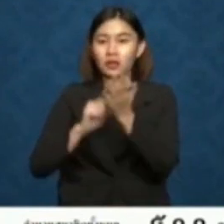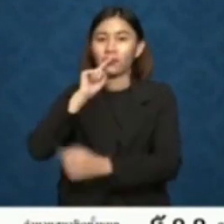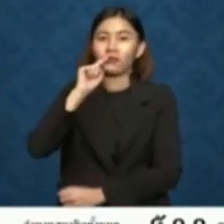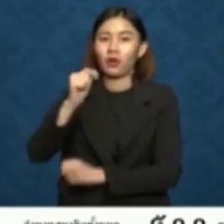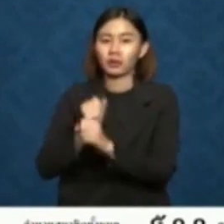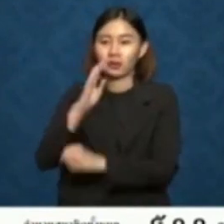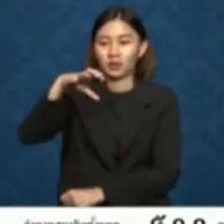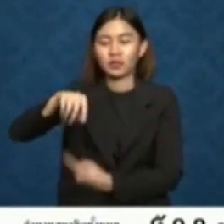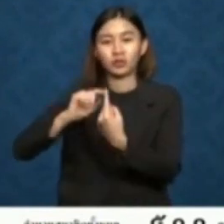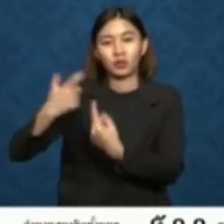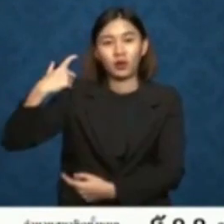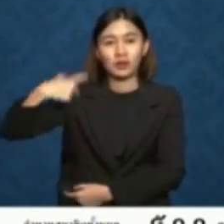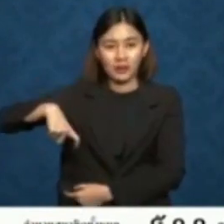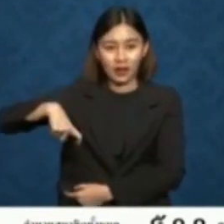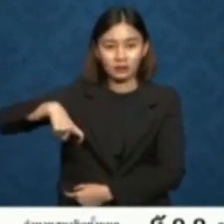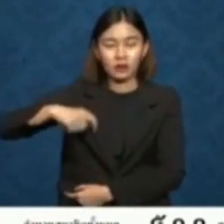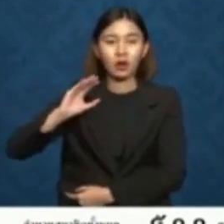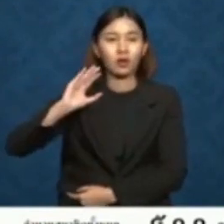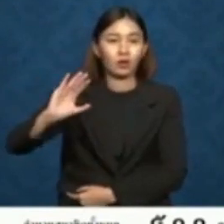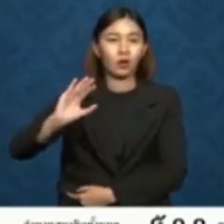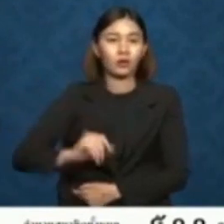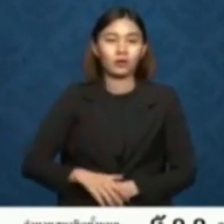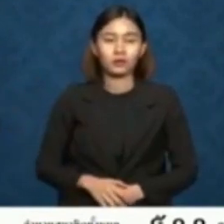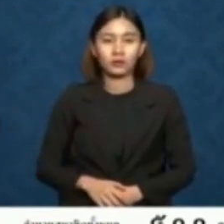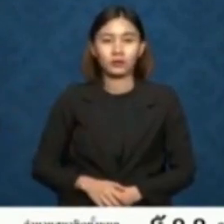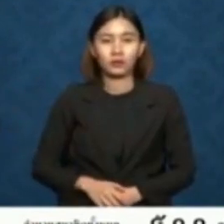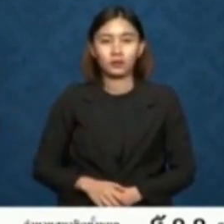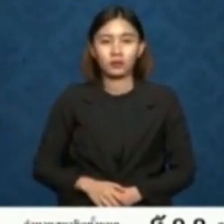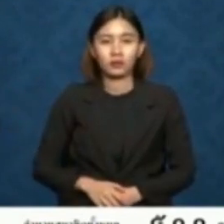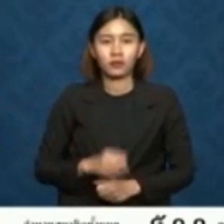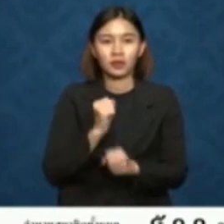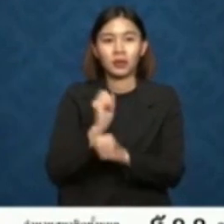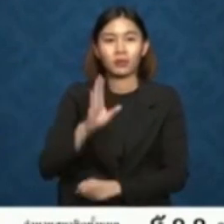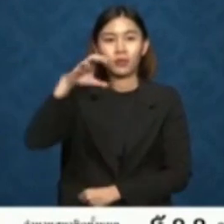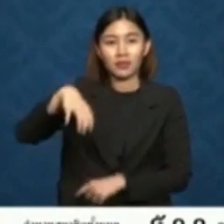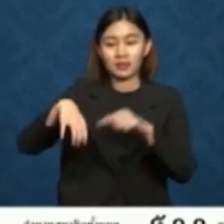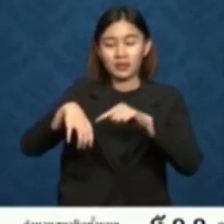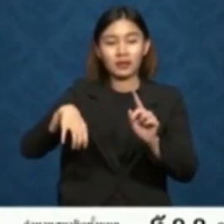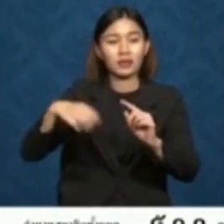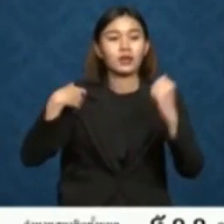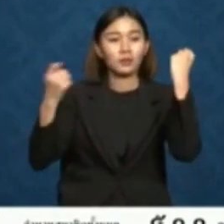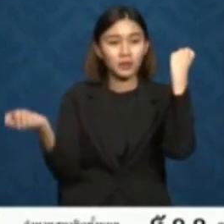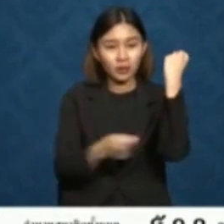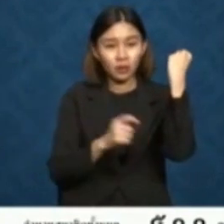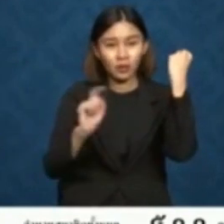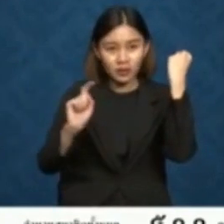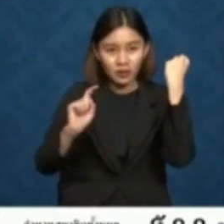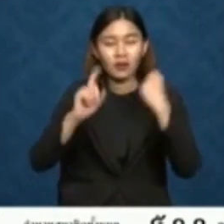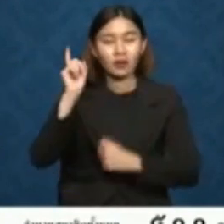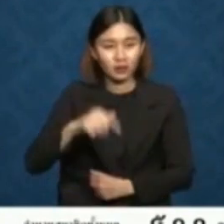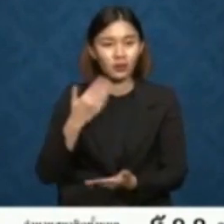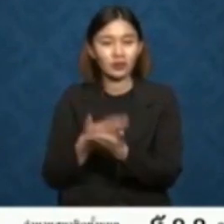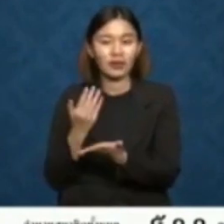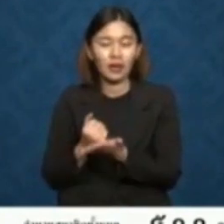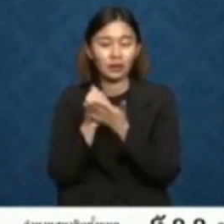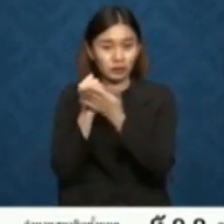กาครับท่านประธานได้ยื่นฟ้องบริษัทดังกล่าวต่อศาลแขวงของรัฐลุยเซียนาแล้วก็บริษัทเนี่ยนะครับเขามีโท